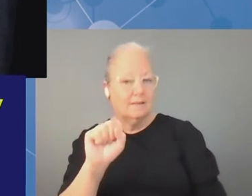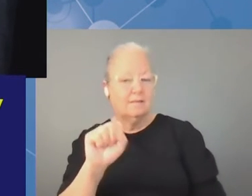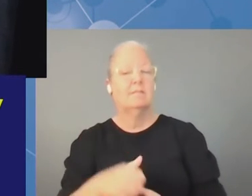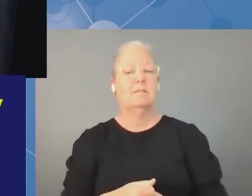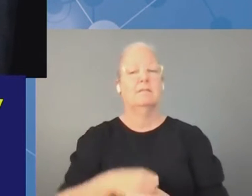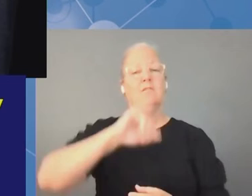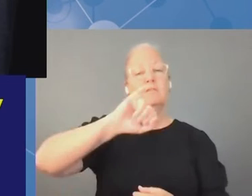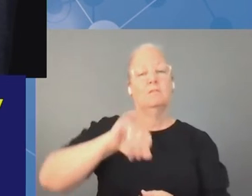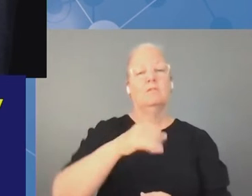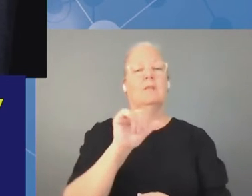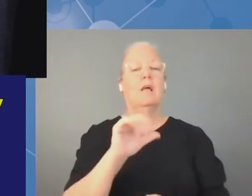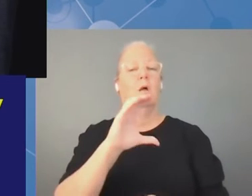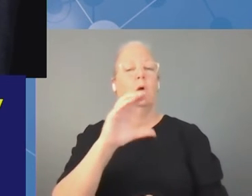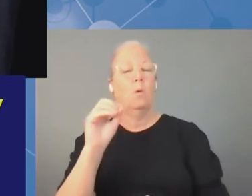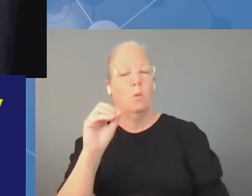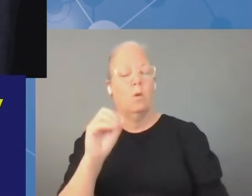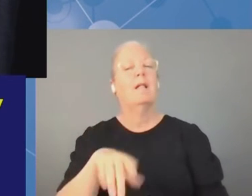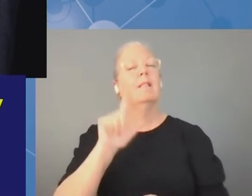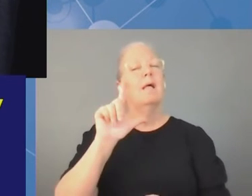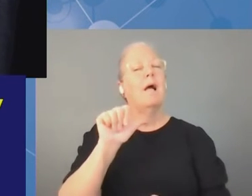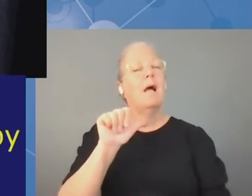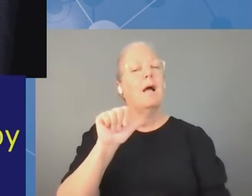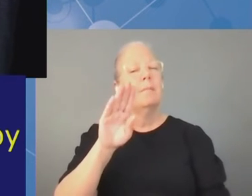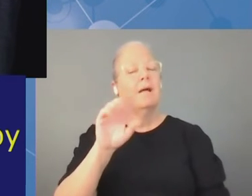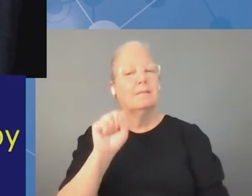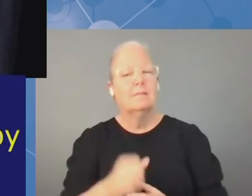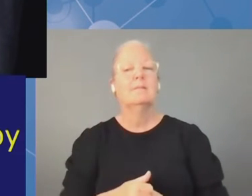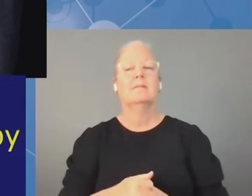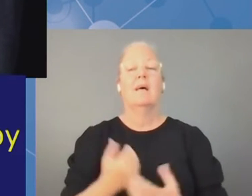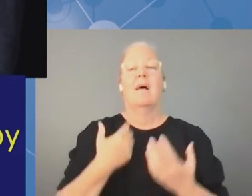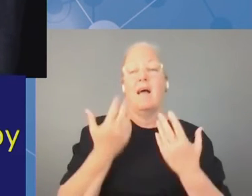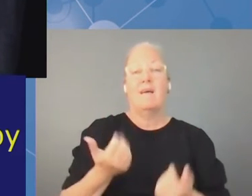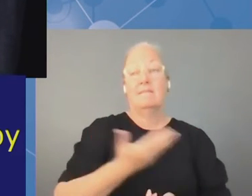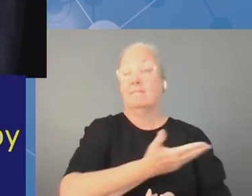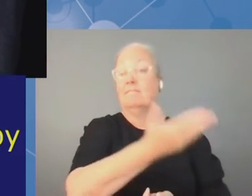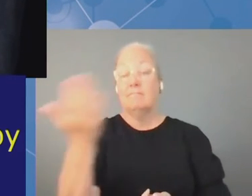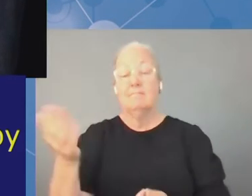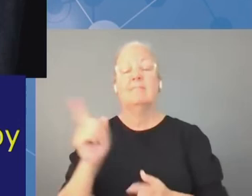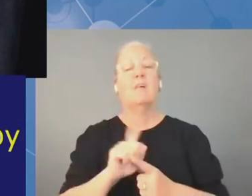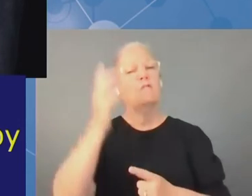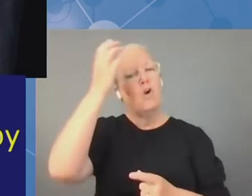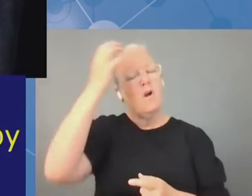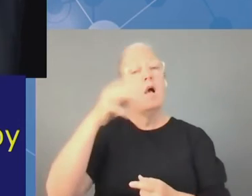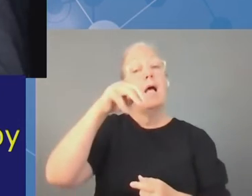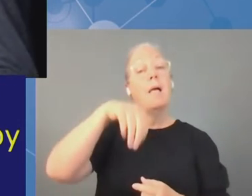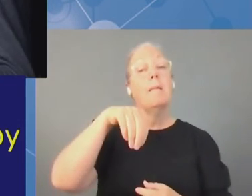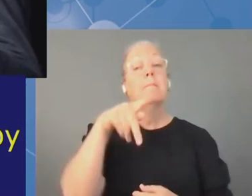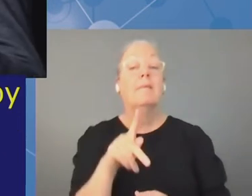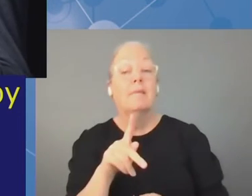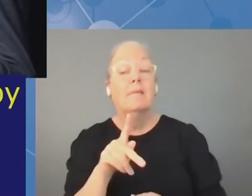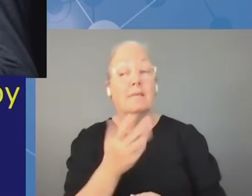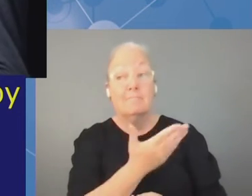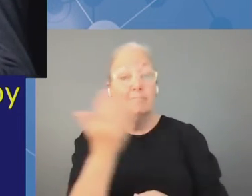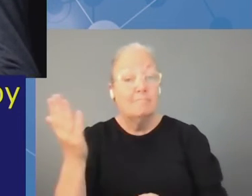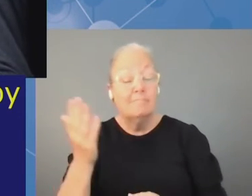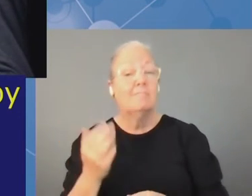гражданского общества. Хочу также сердечно поблагодарить консультационную группу МАГ. И